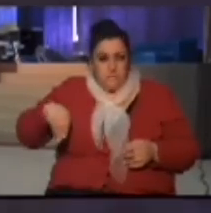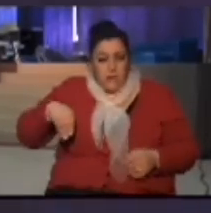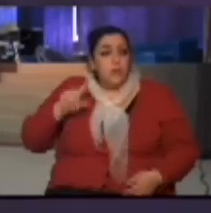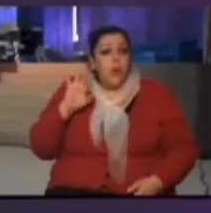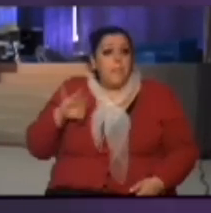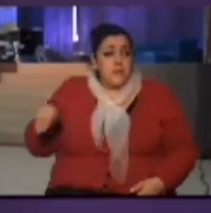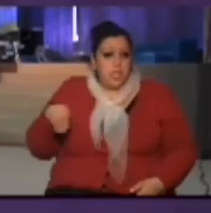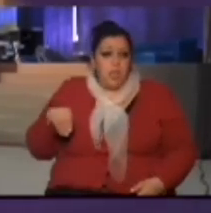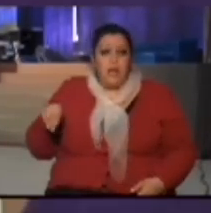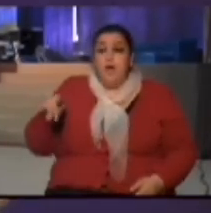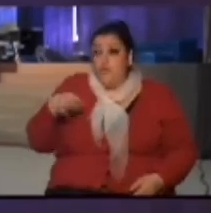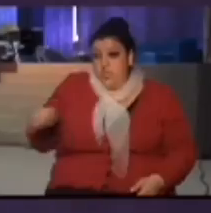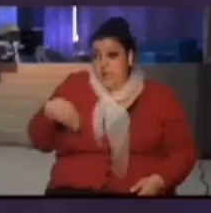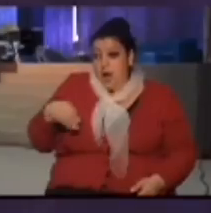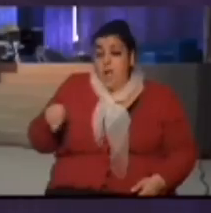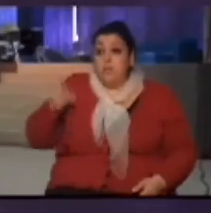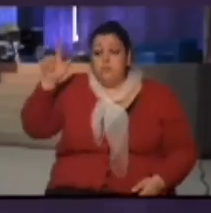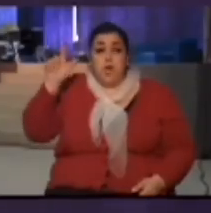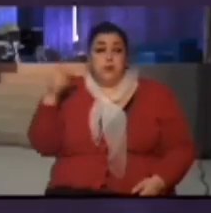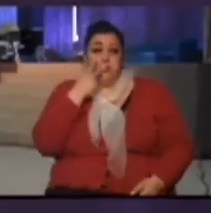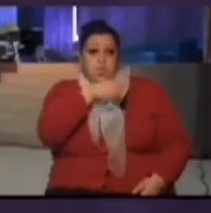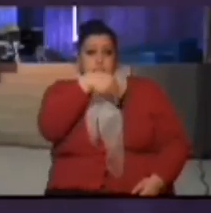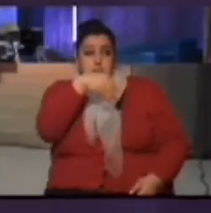հատ մեծ պետություն, որ մեզ թիկունք կանգնի։